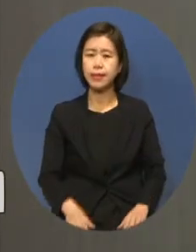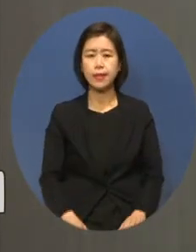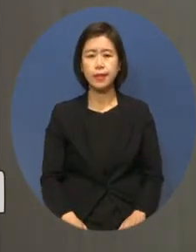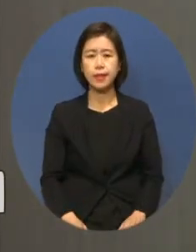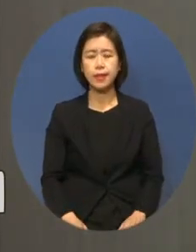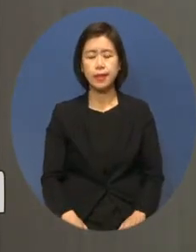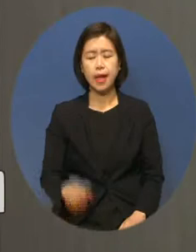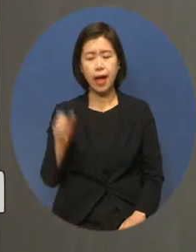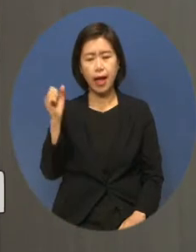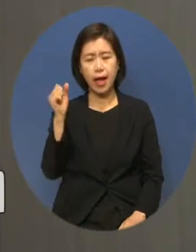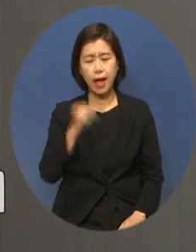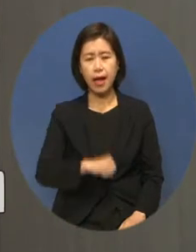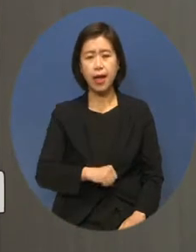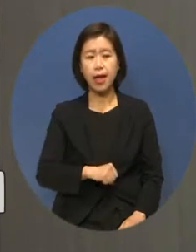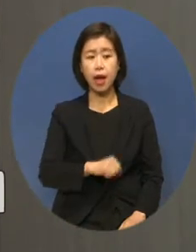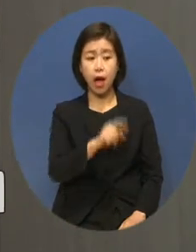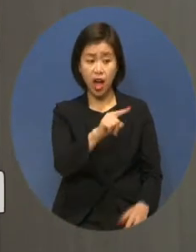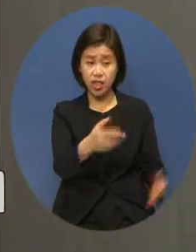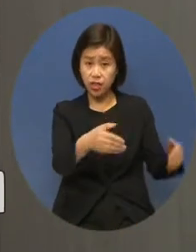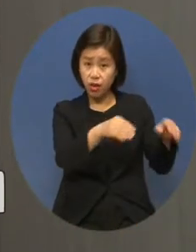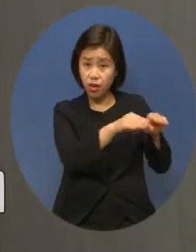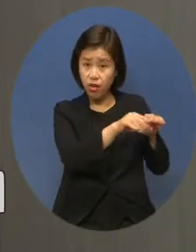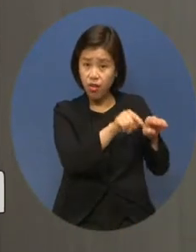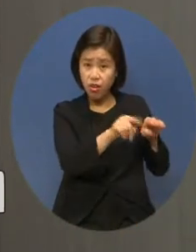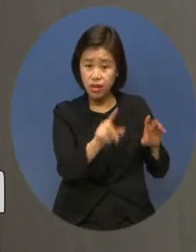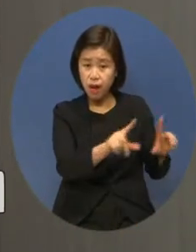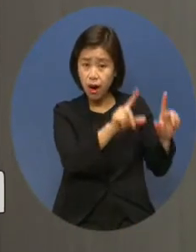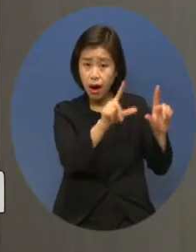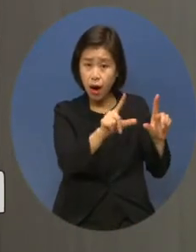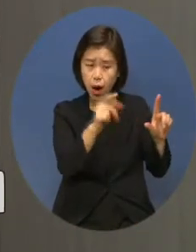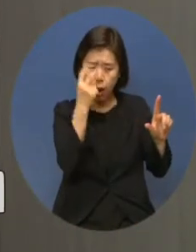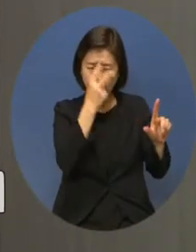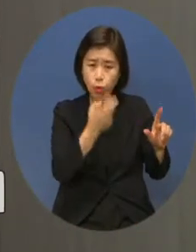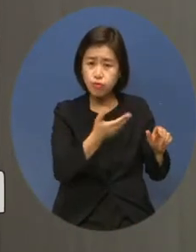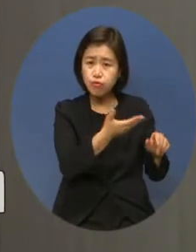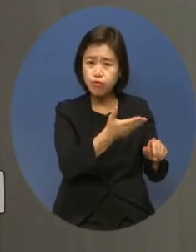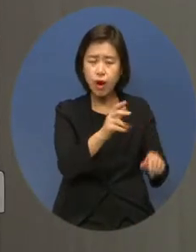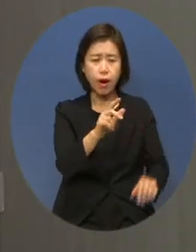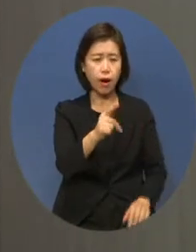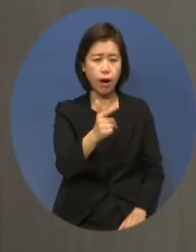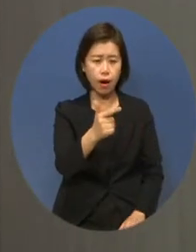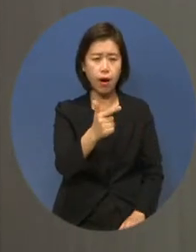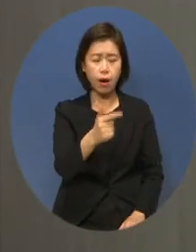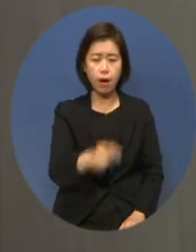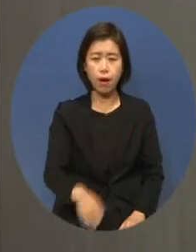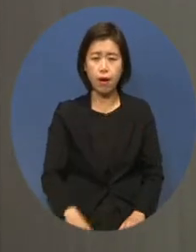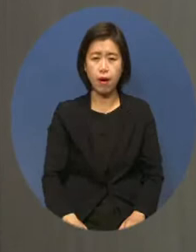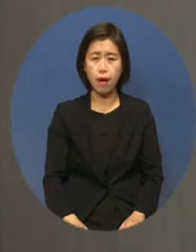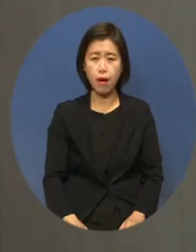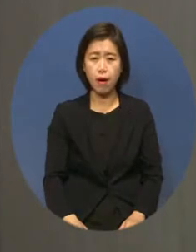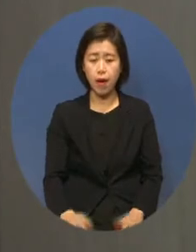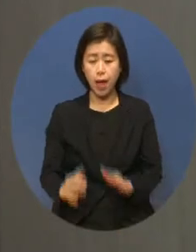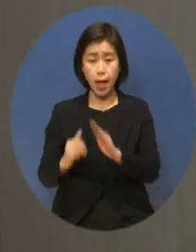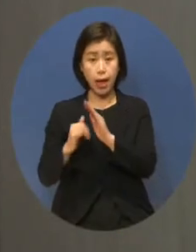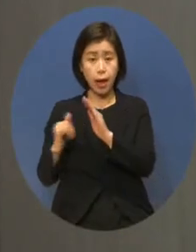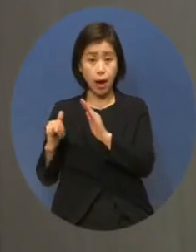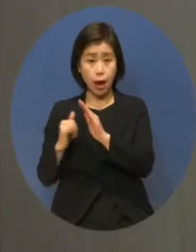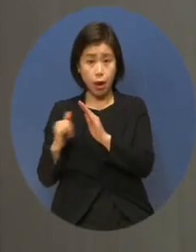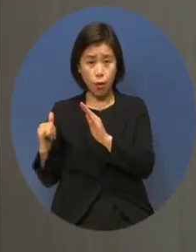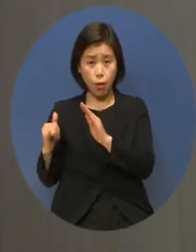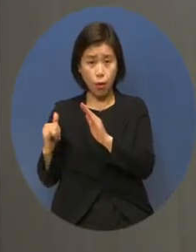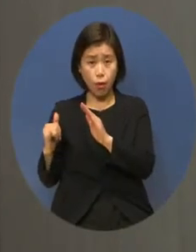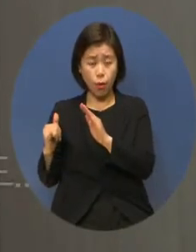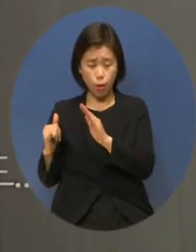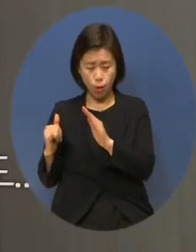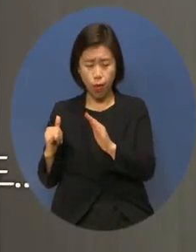아, 시설은 어쩌면 내가 생각했던 것처럼 보호를 제공하는 공간이 아니라 그냥 가족들과 돌봄에 지친